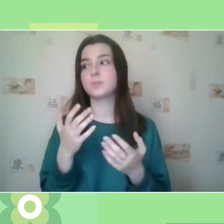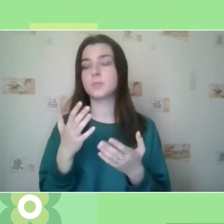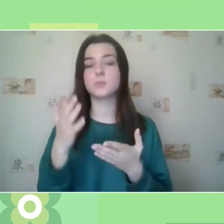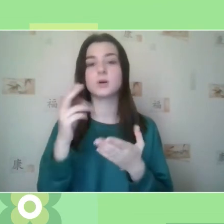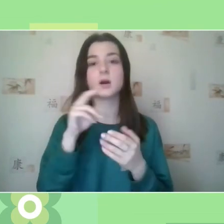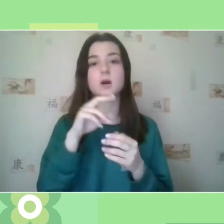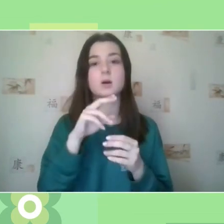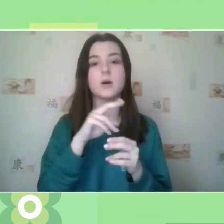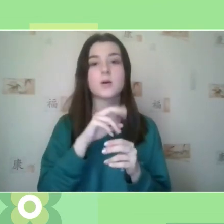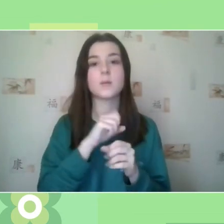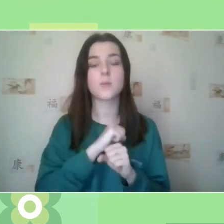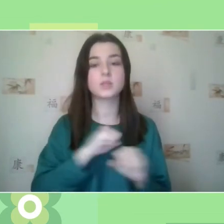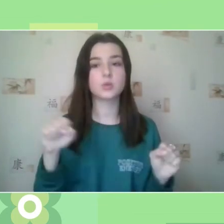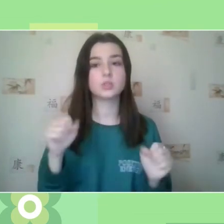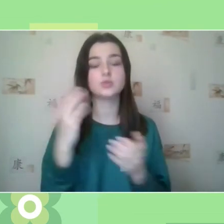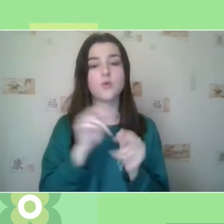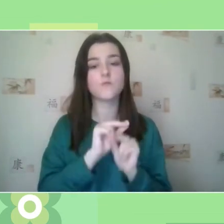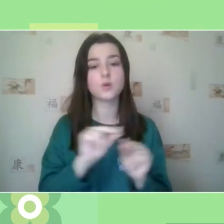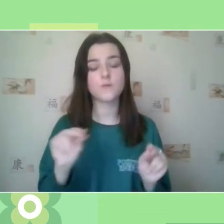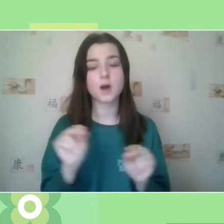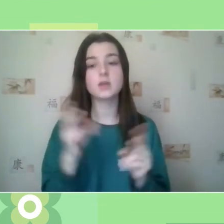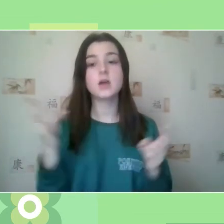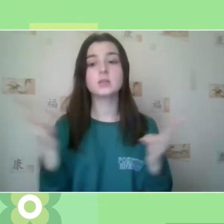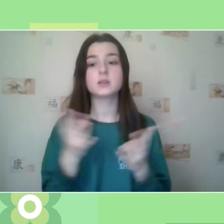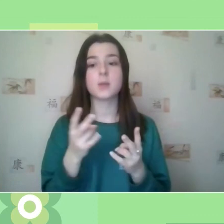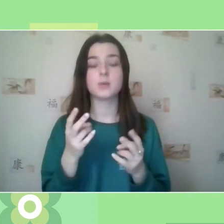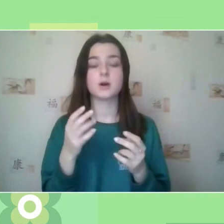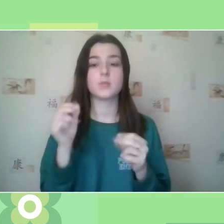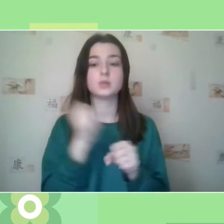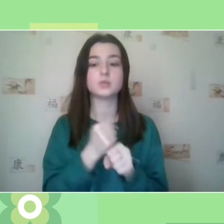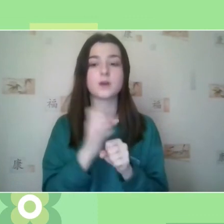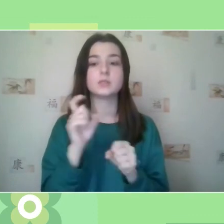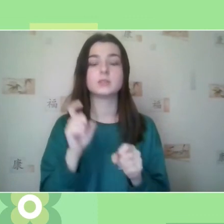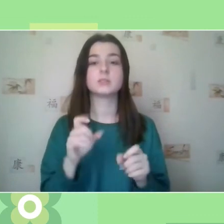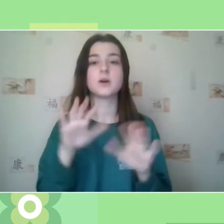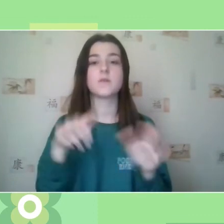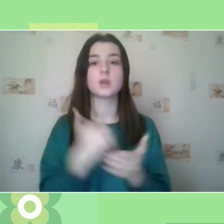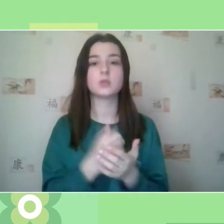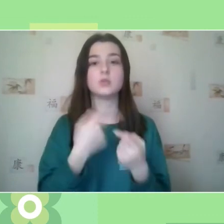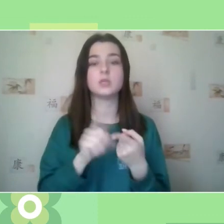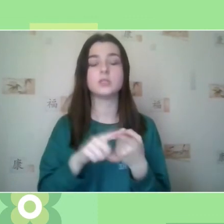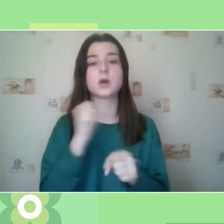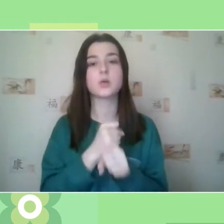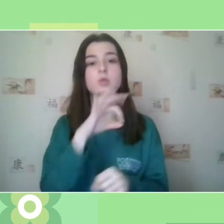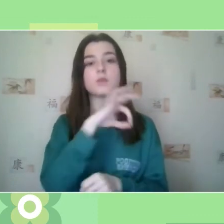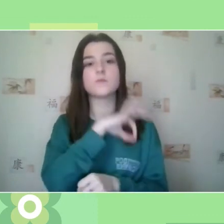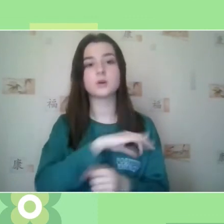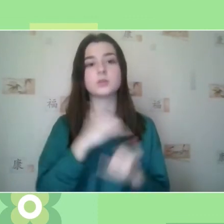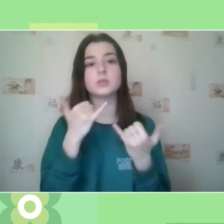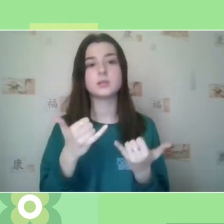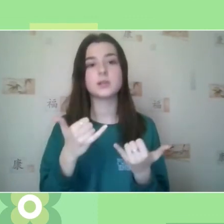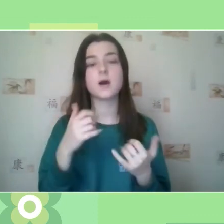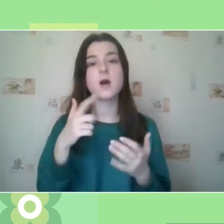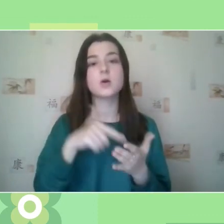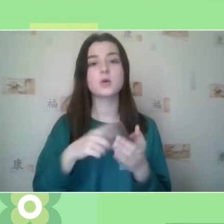з інших. Треба працювати з владою, і ця робота, вона, в принципі, вигідна для громадського